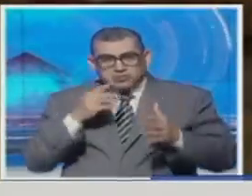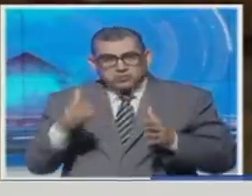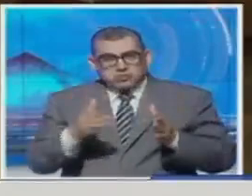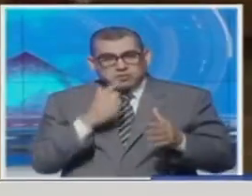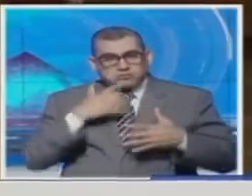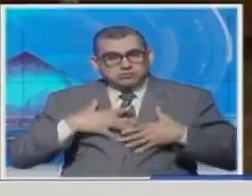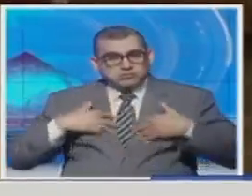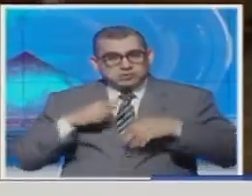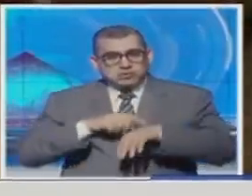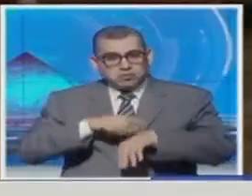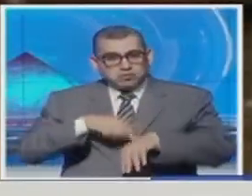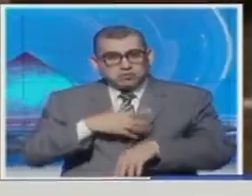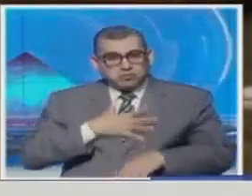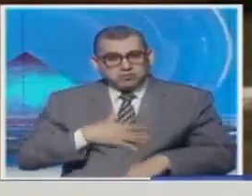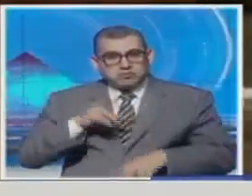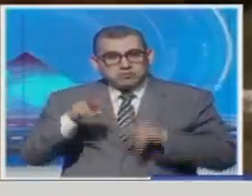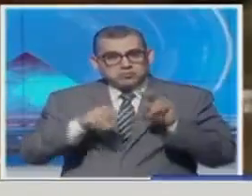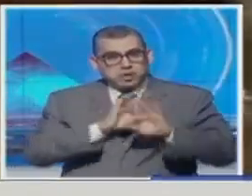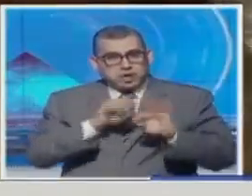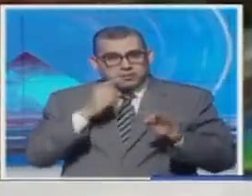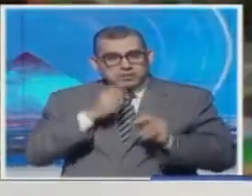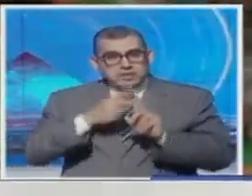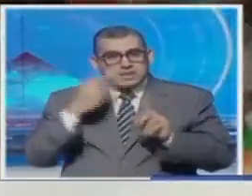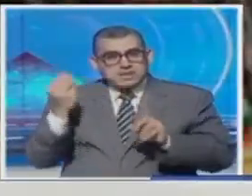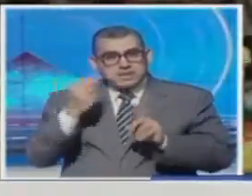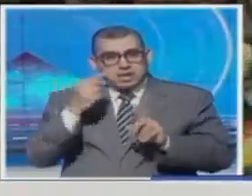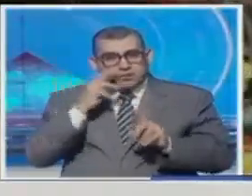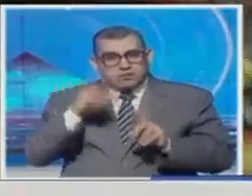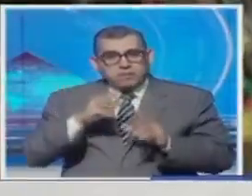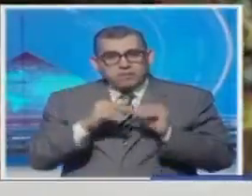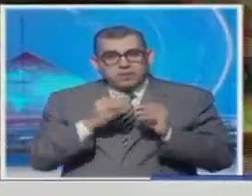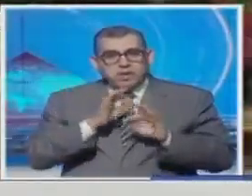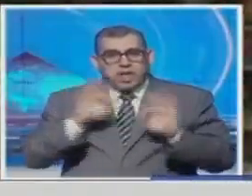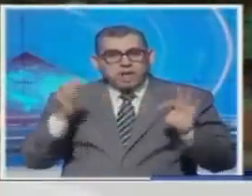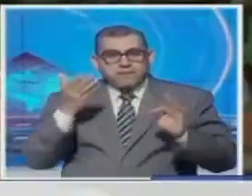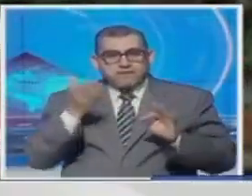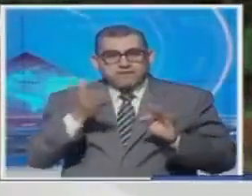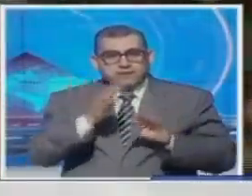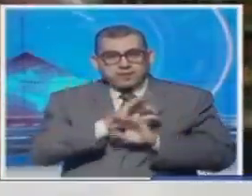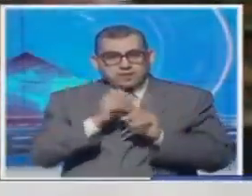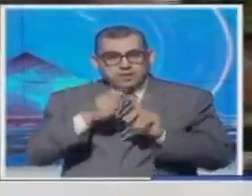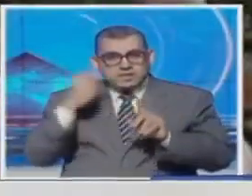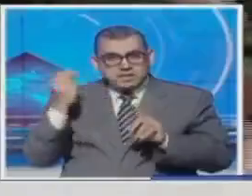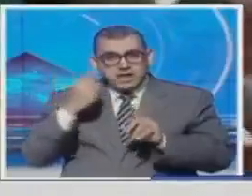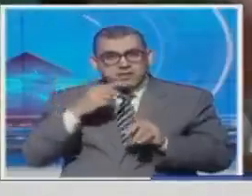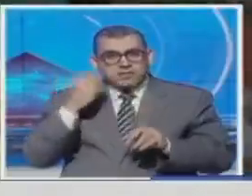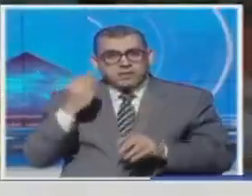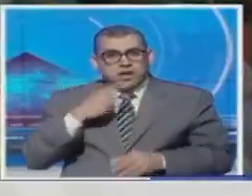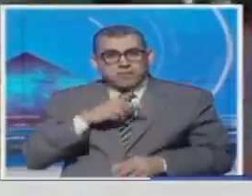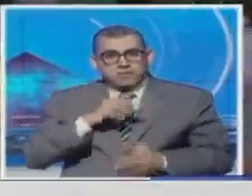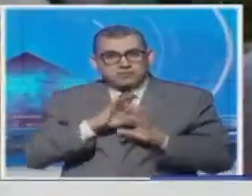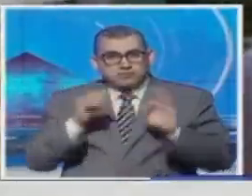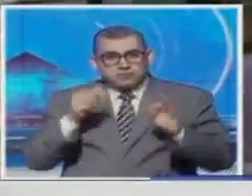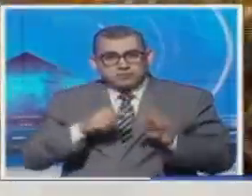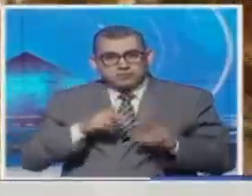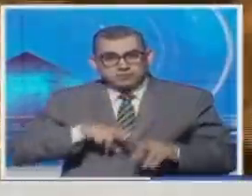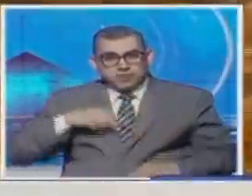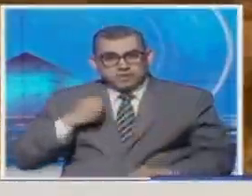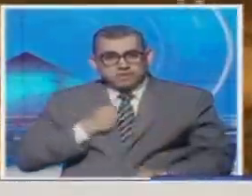ممتع. مغلف بسياحة تتميز بها مصر دون غيرها، وهي سياحة الأفراد، سياحة